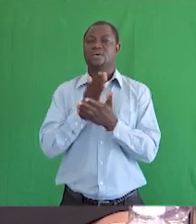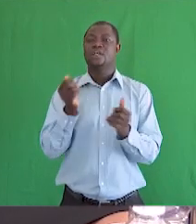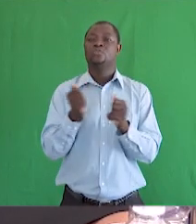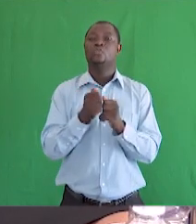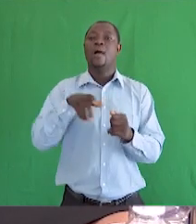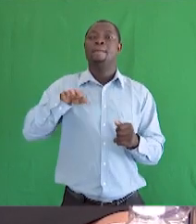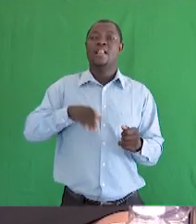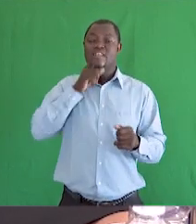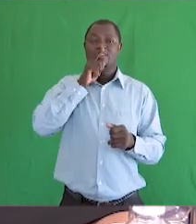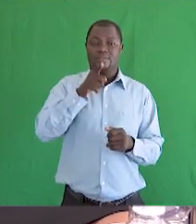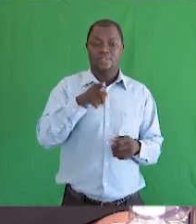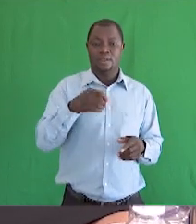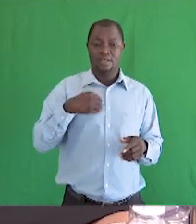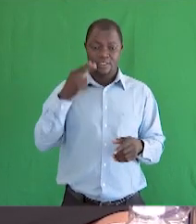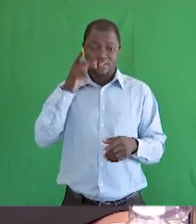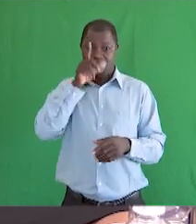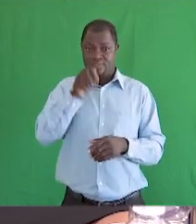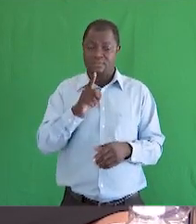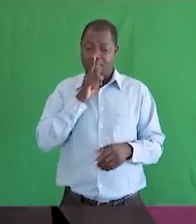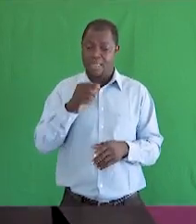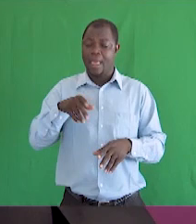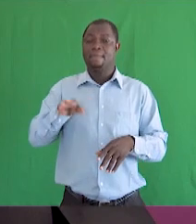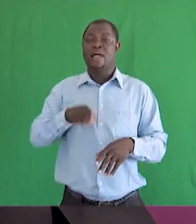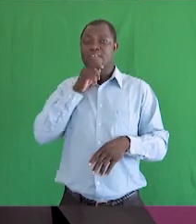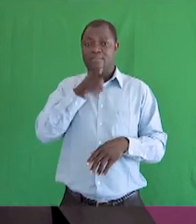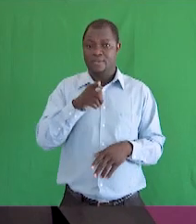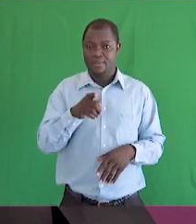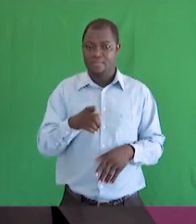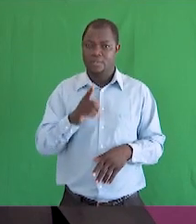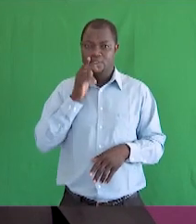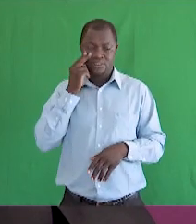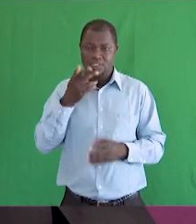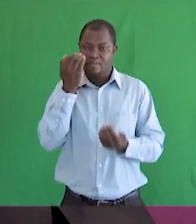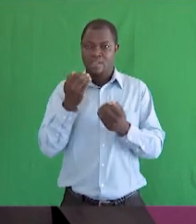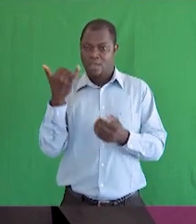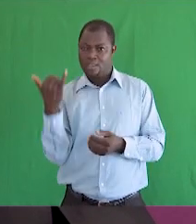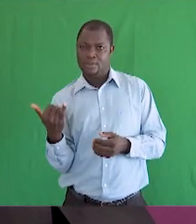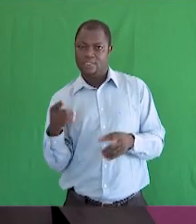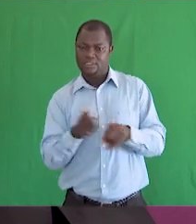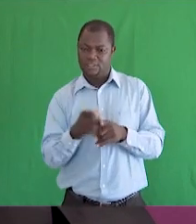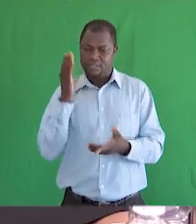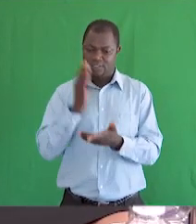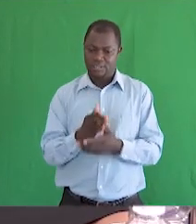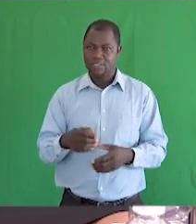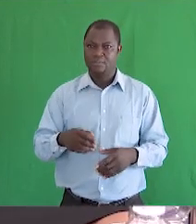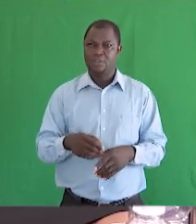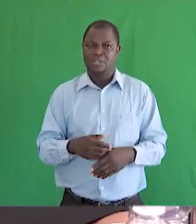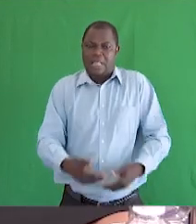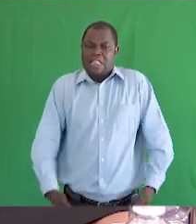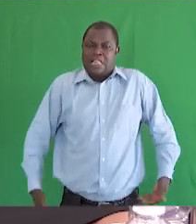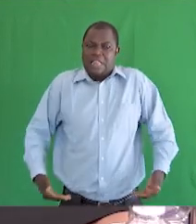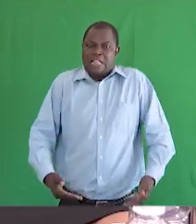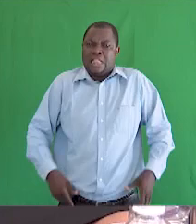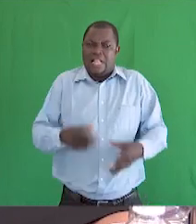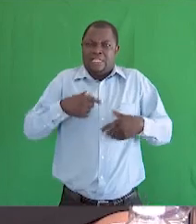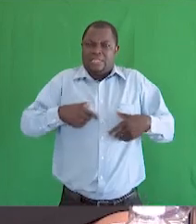mukoma delight vasimudza nyaya yakanaka nyaya yevabereki unotoona mwana achiri mudiki anotangisa kana kupfekedzwa tuma short utu